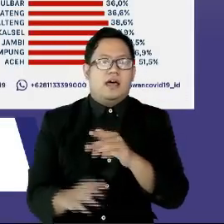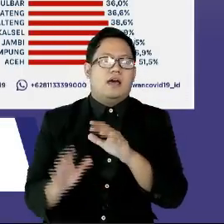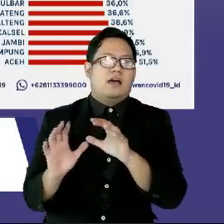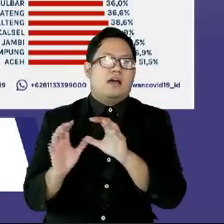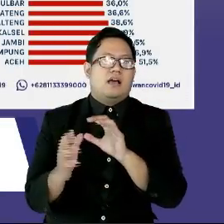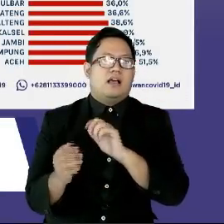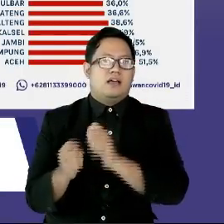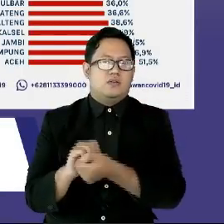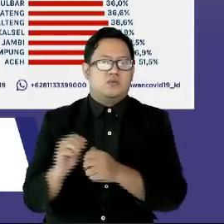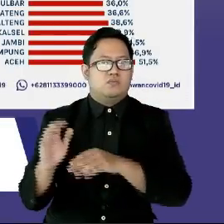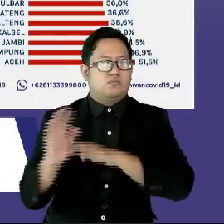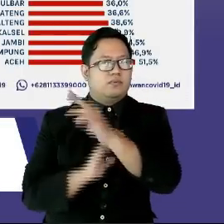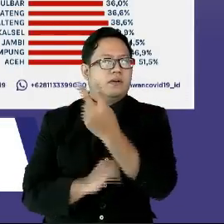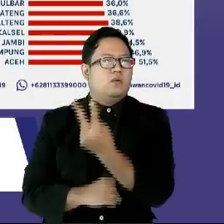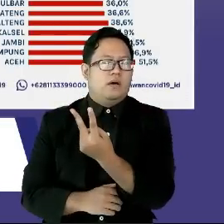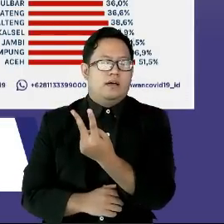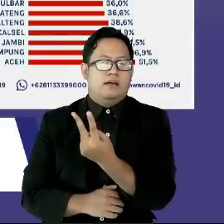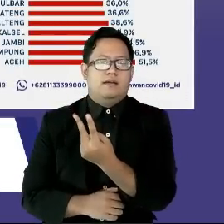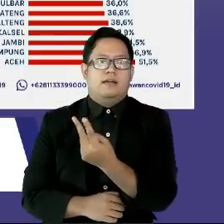bulan Juni yang hanya